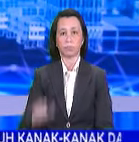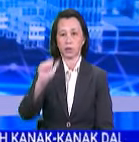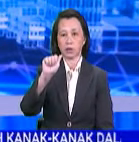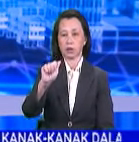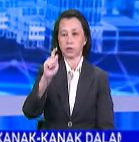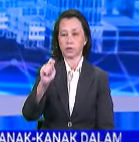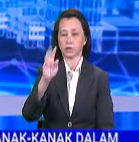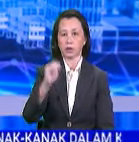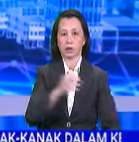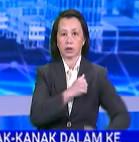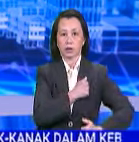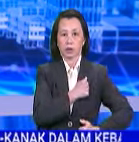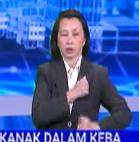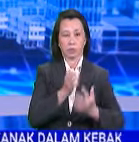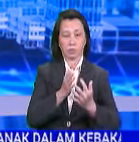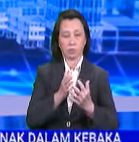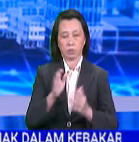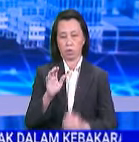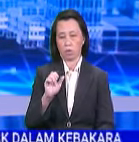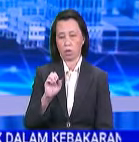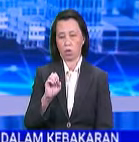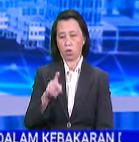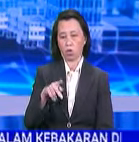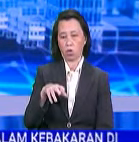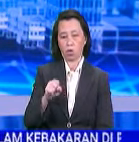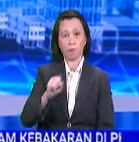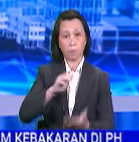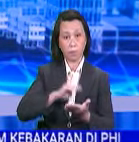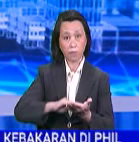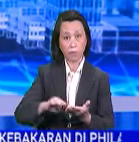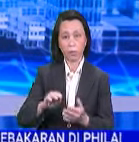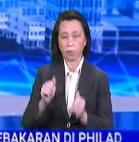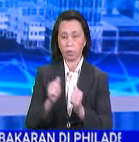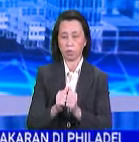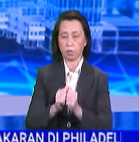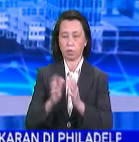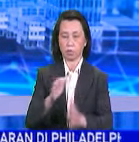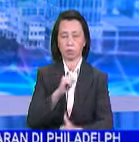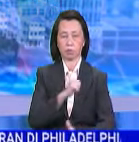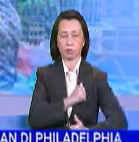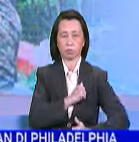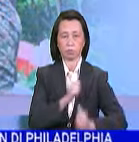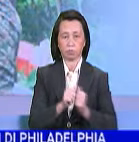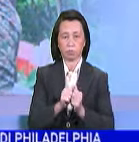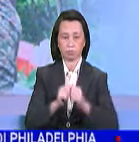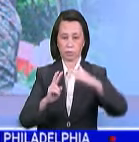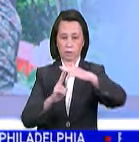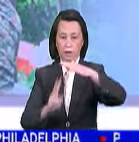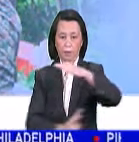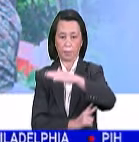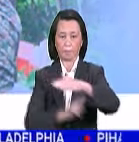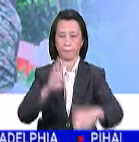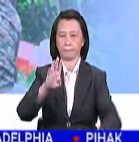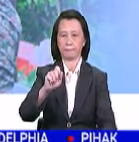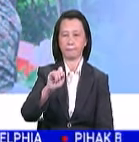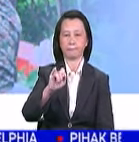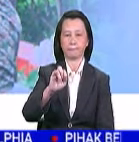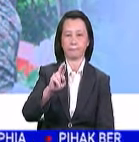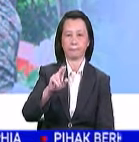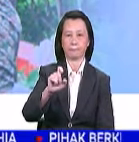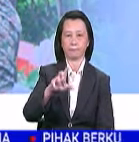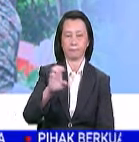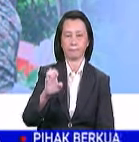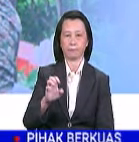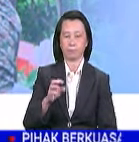ATM menerusi Op Murni menggerakkan 80 anggota bagi kerja baik pulih Jabatan Beli di Kampung Lecar, Raub. Ketua